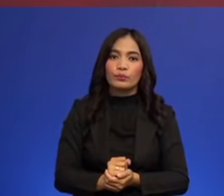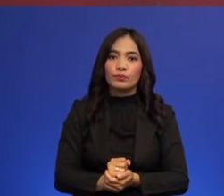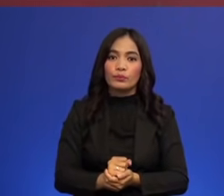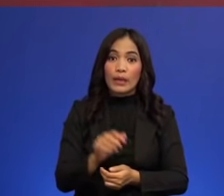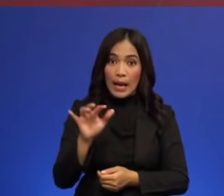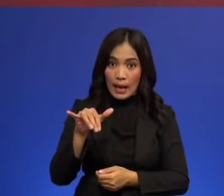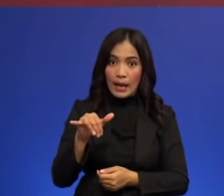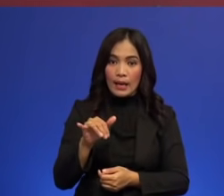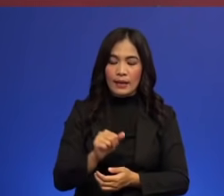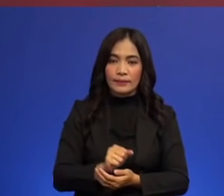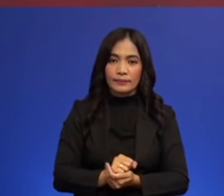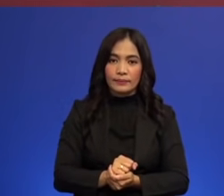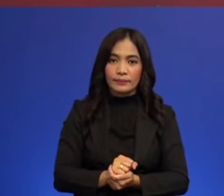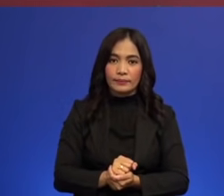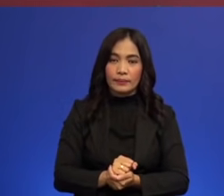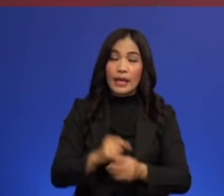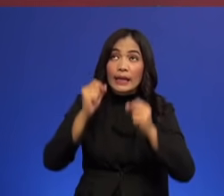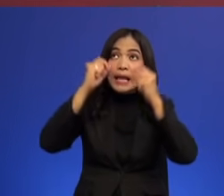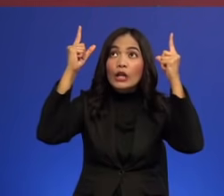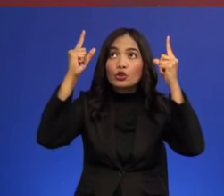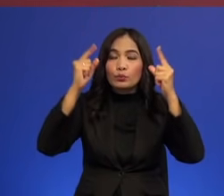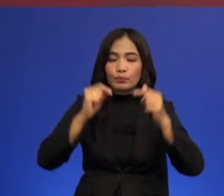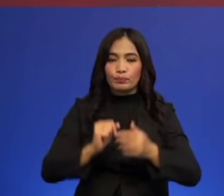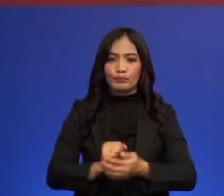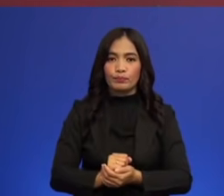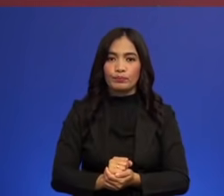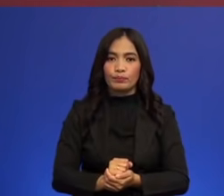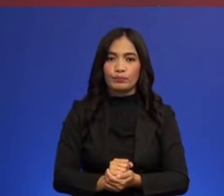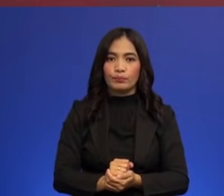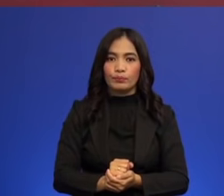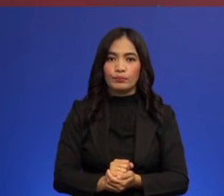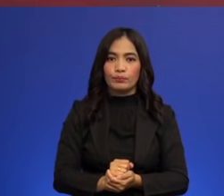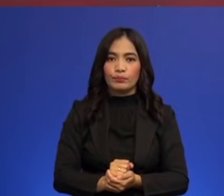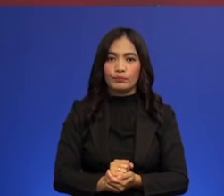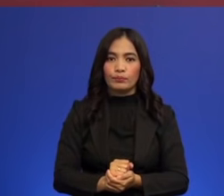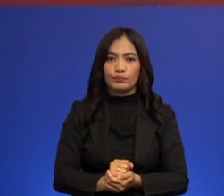Ya saudaraku, takjub.